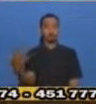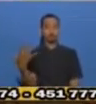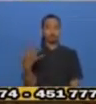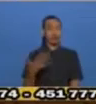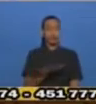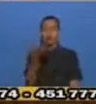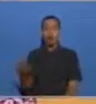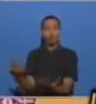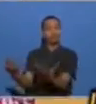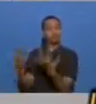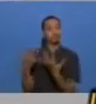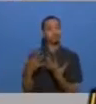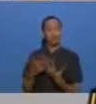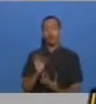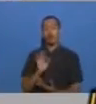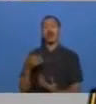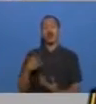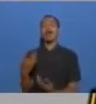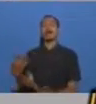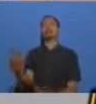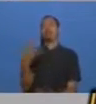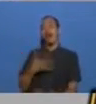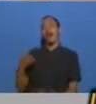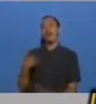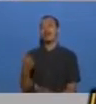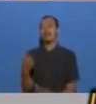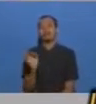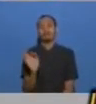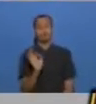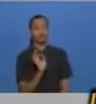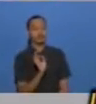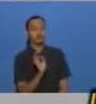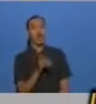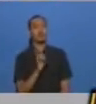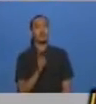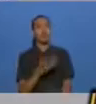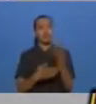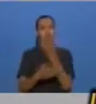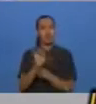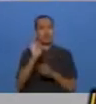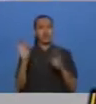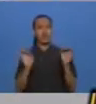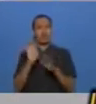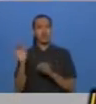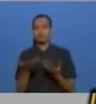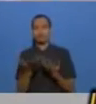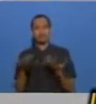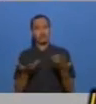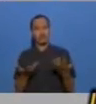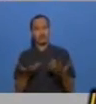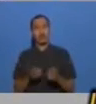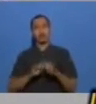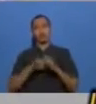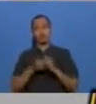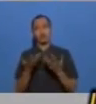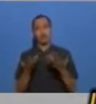disabilitas yang dialami karena keragaman. Jadi memang kondisinya memang bagi teman-teman yang disabilitas berat, salah satu